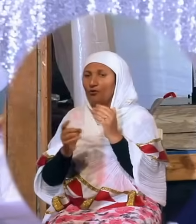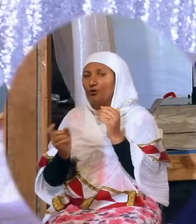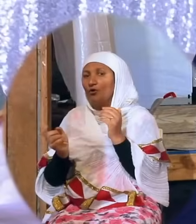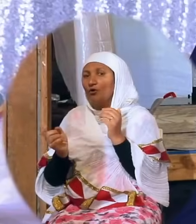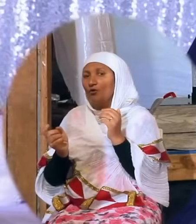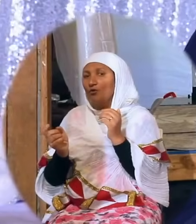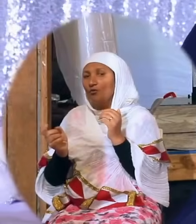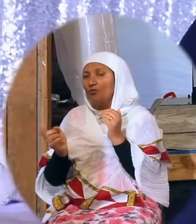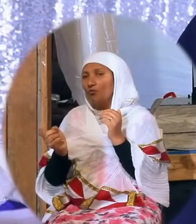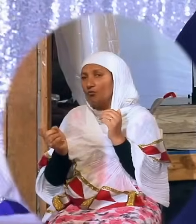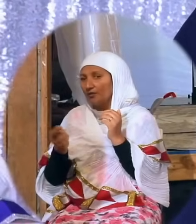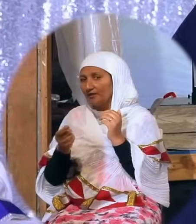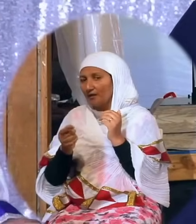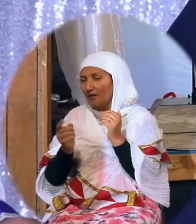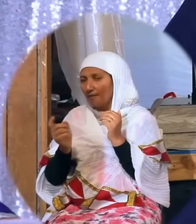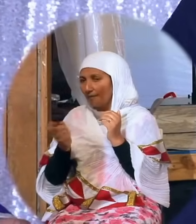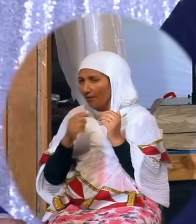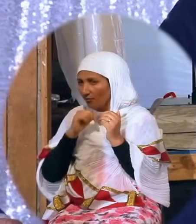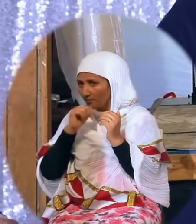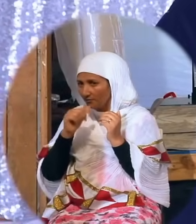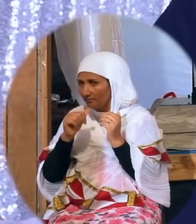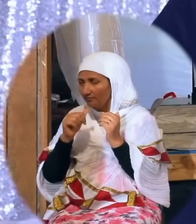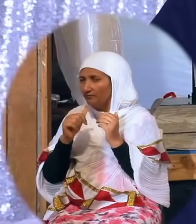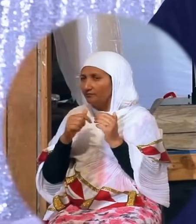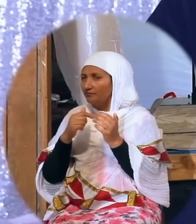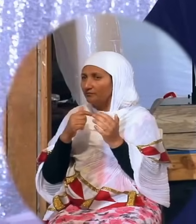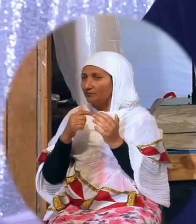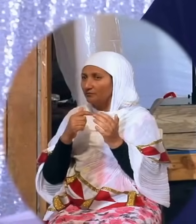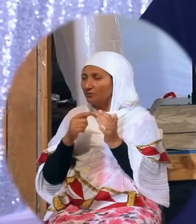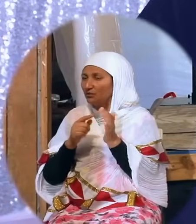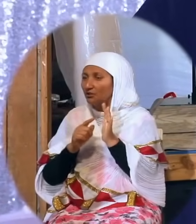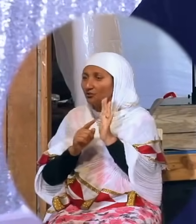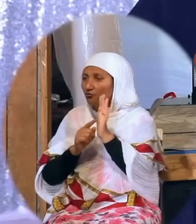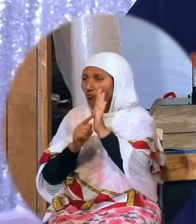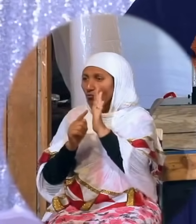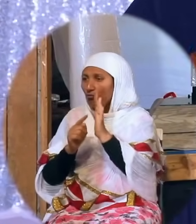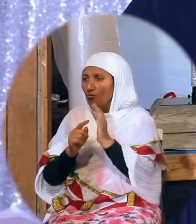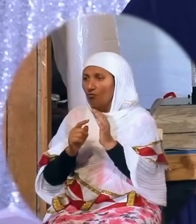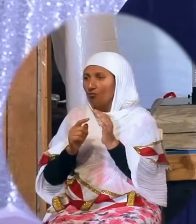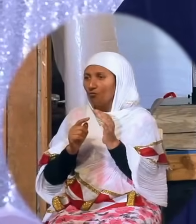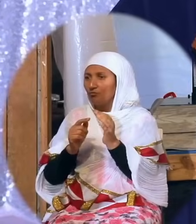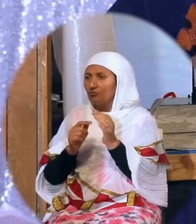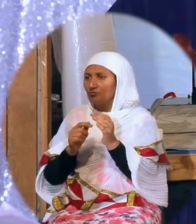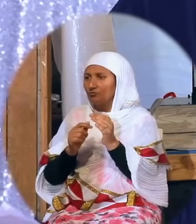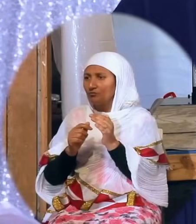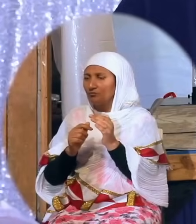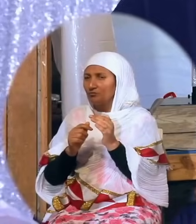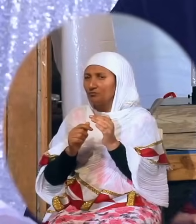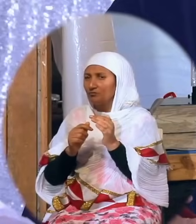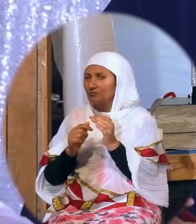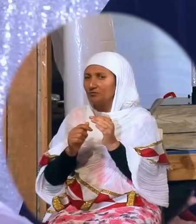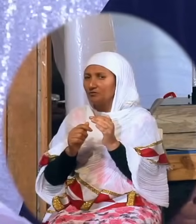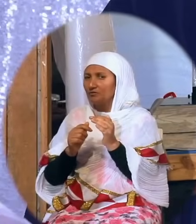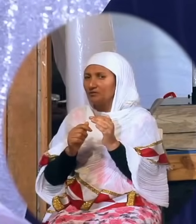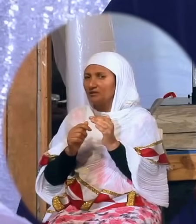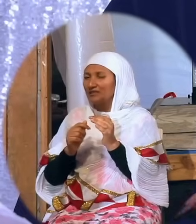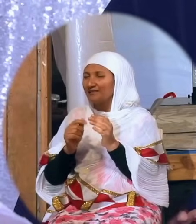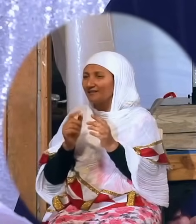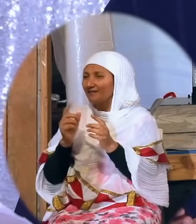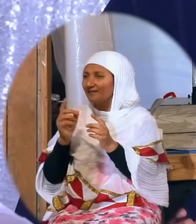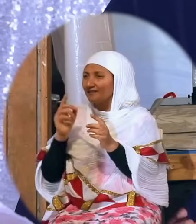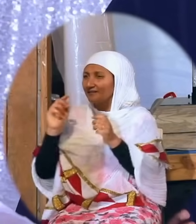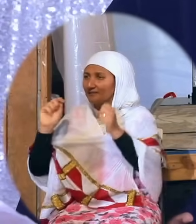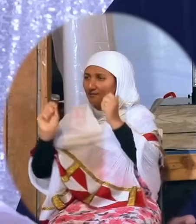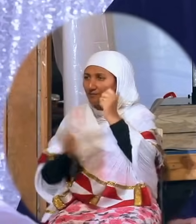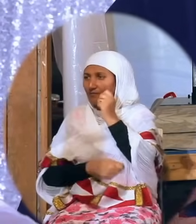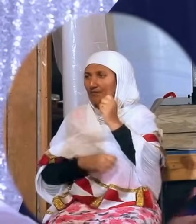ባይሆንም ተጠቅሶ ተወቅሶ ቅጣትም ማስከትሎ